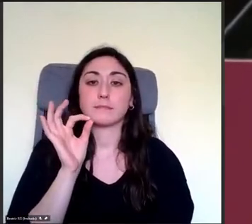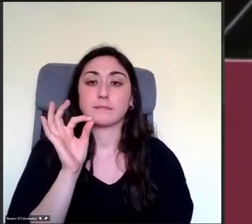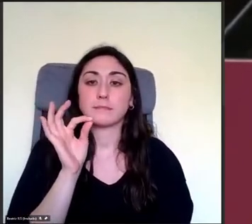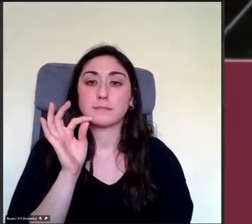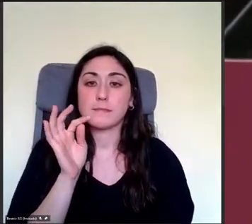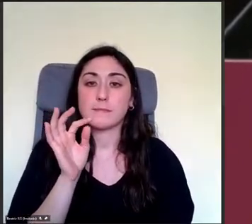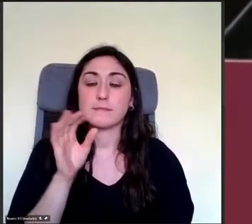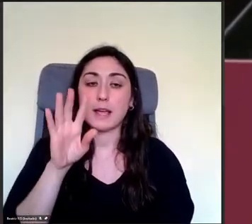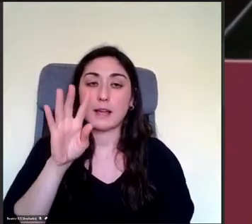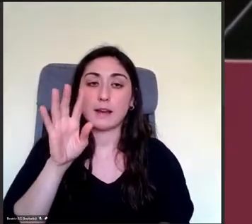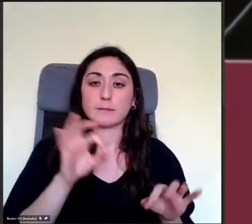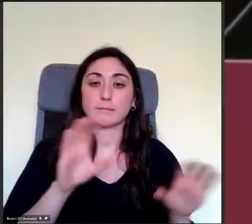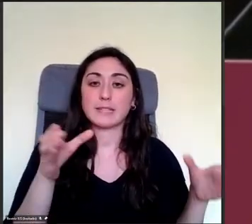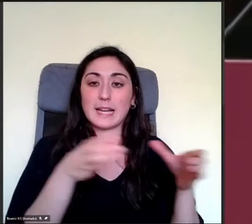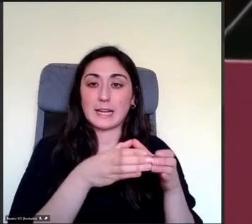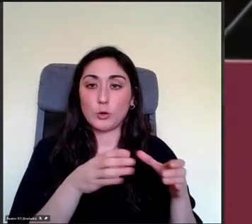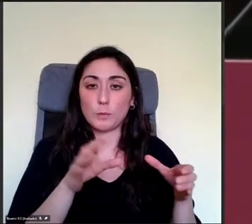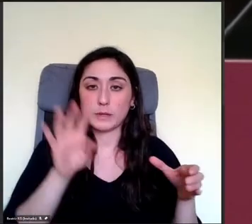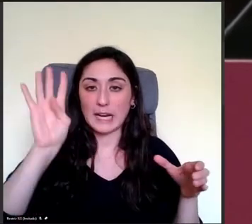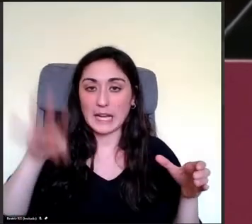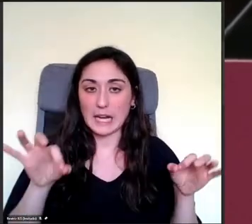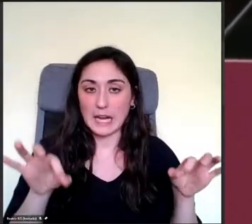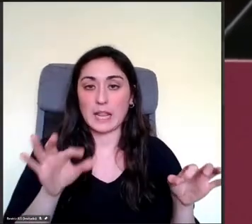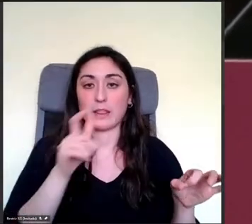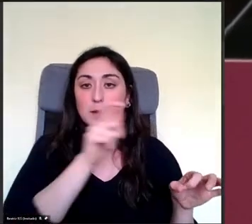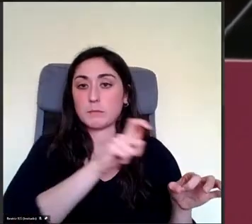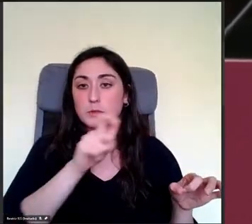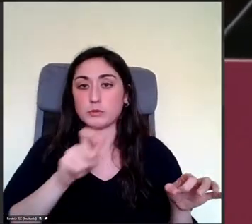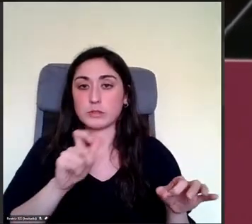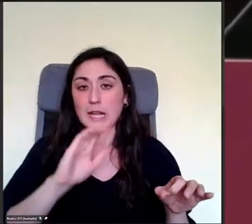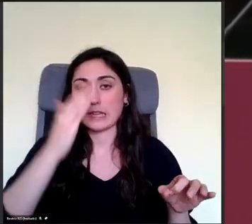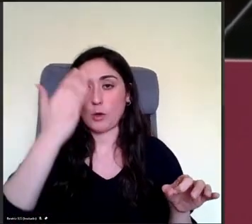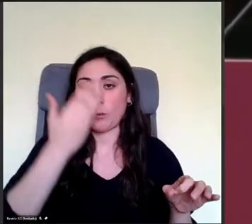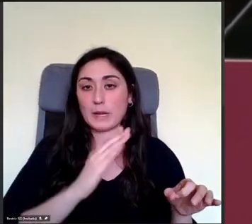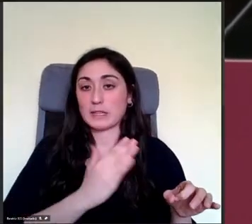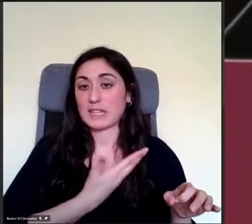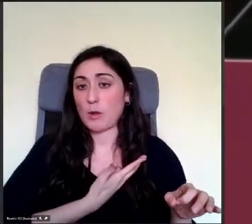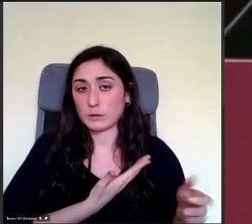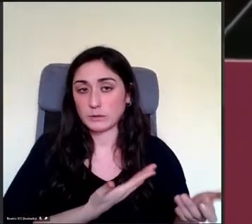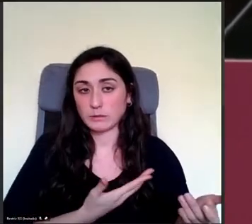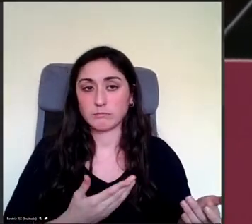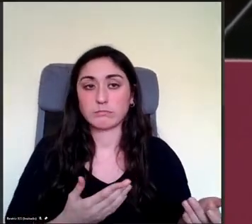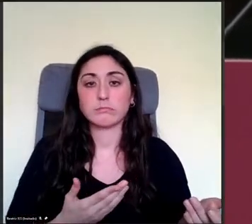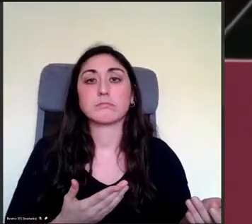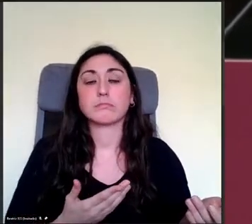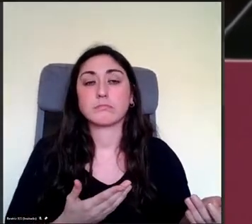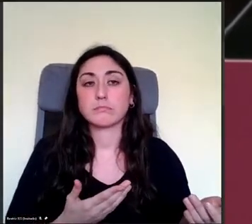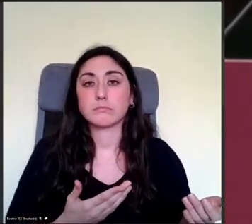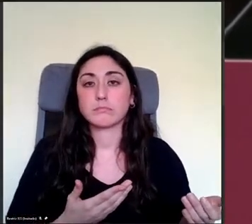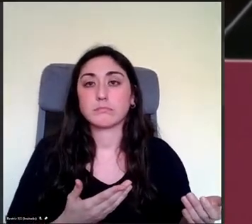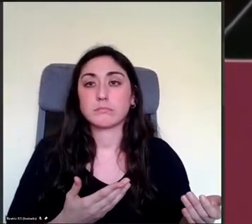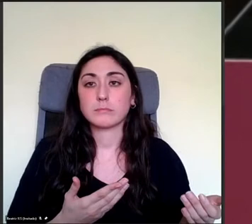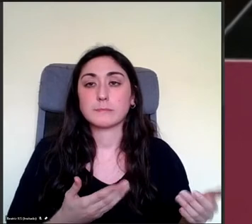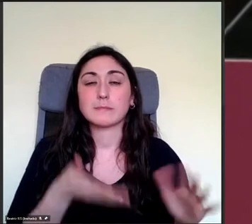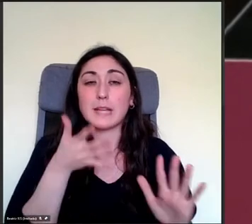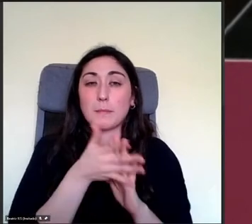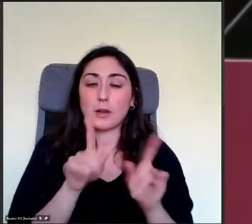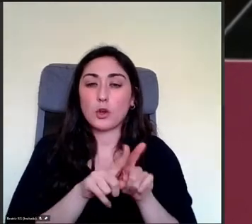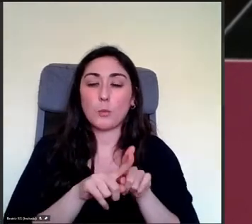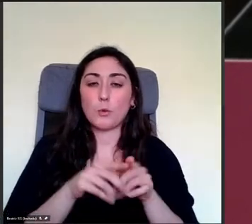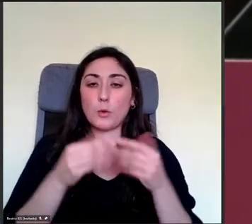Catalana, com estan parlant en primera persona, volen